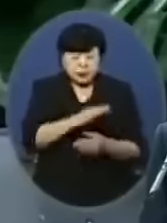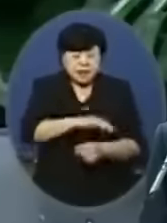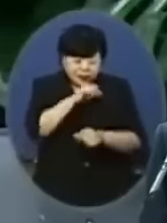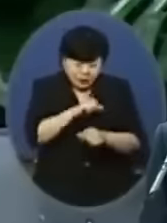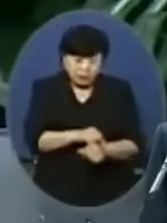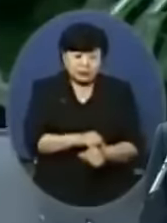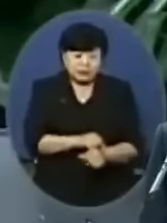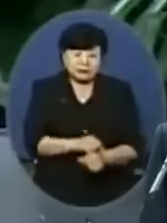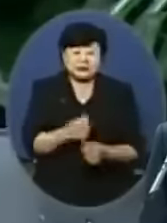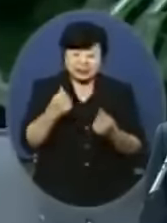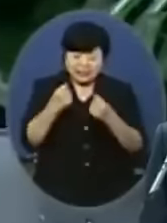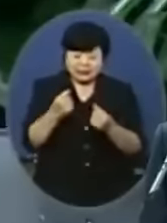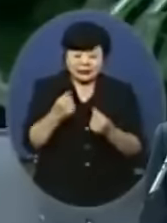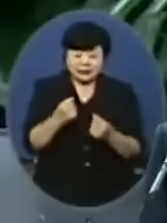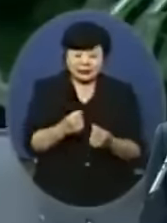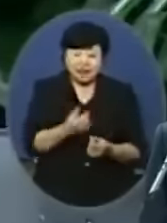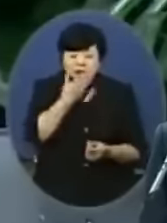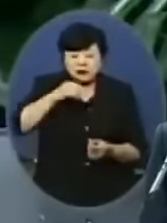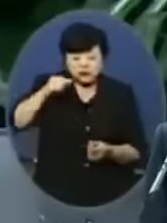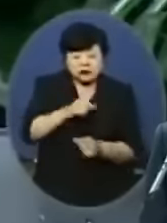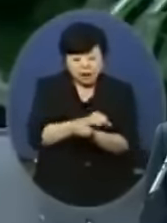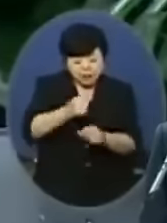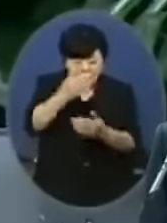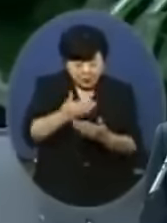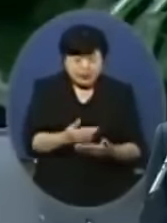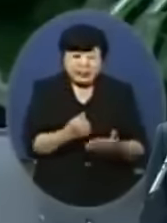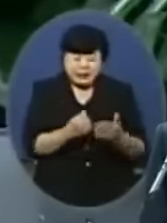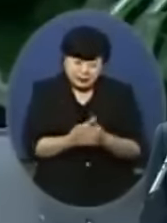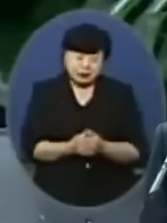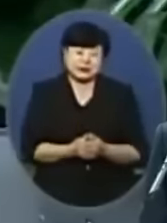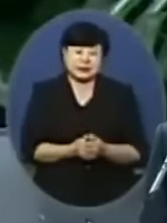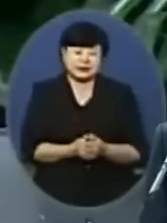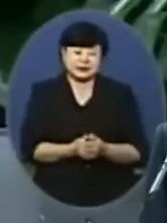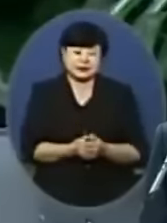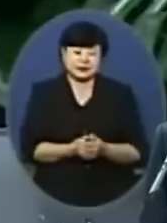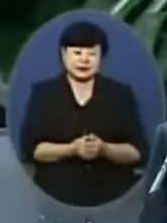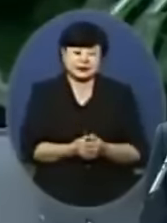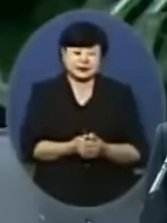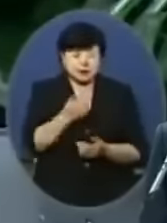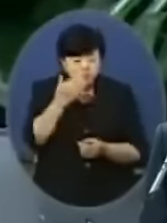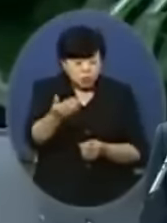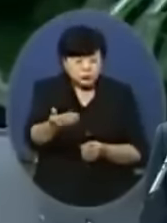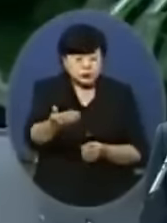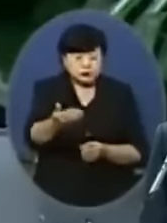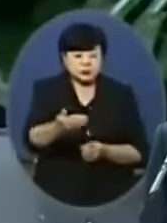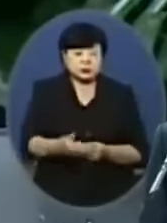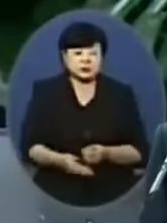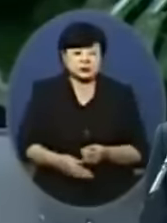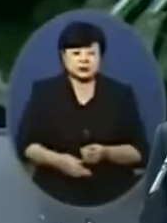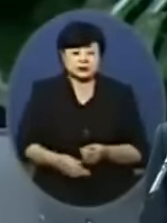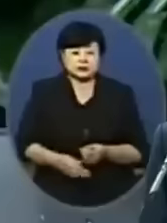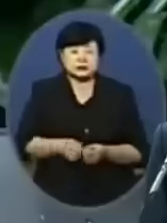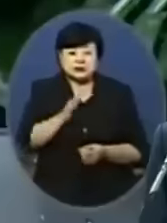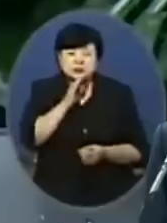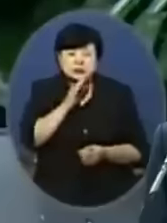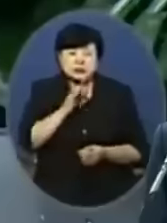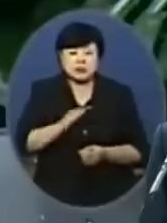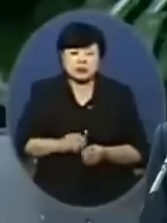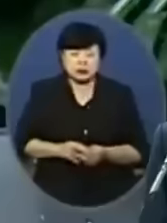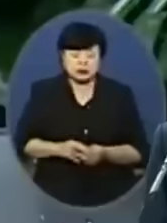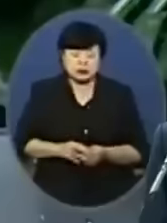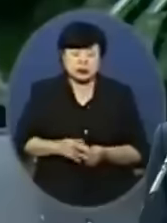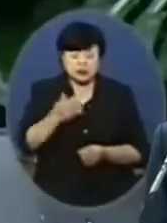되고 강건한 것은 저주에서 해방되었기 때문인 것입니다. 여러분은 아주 트레이드 마크가